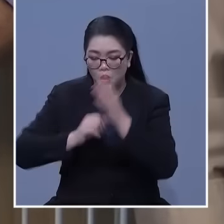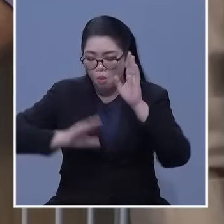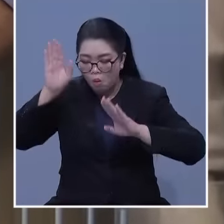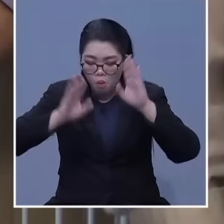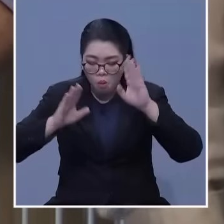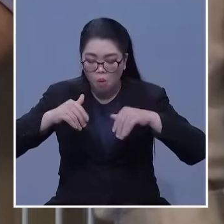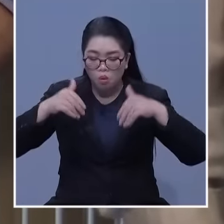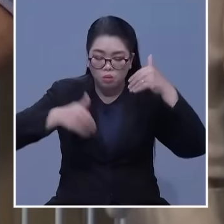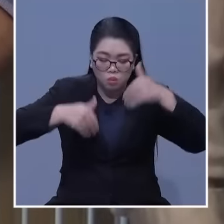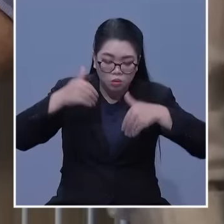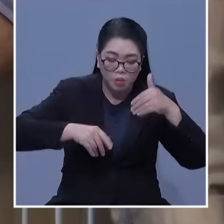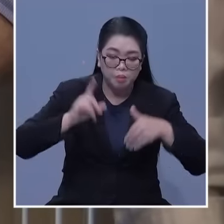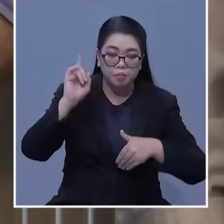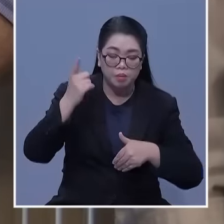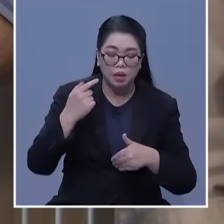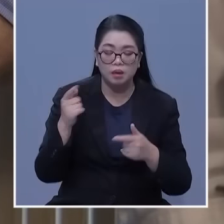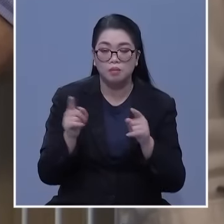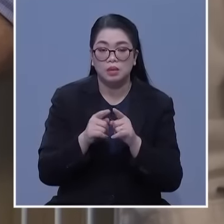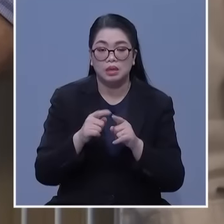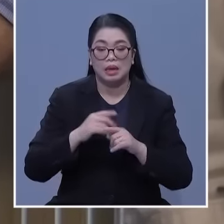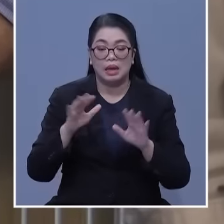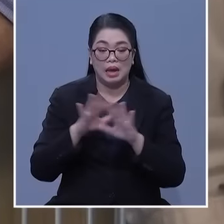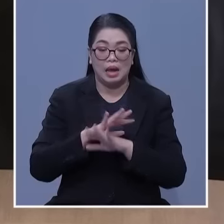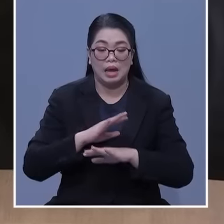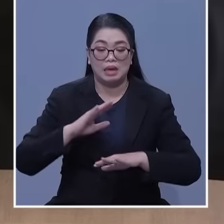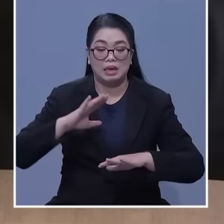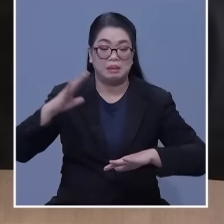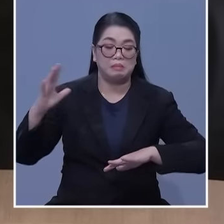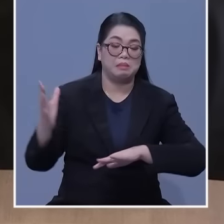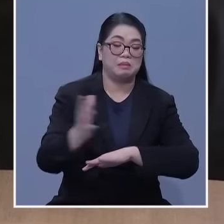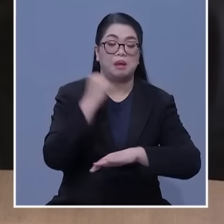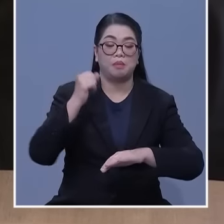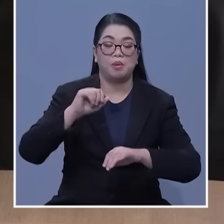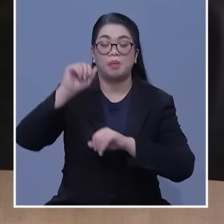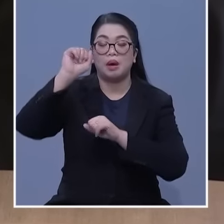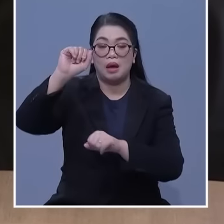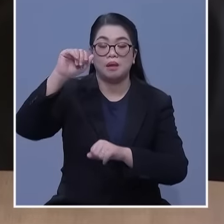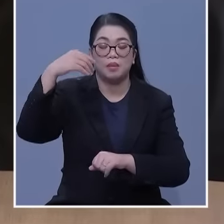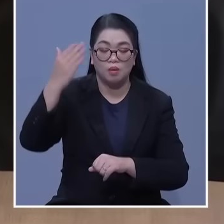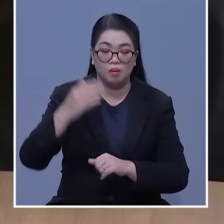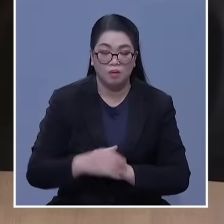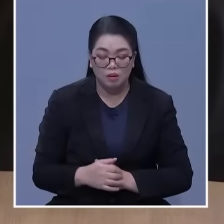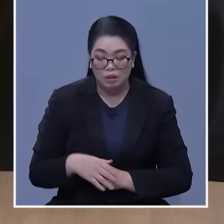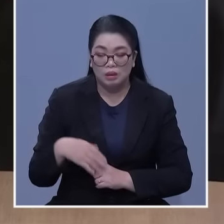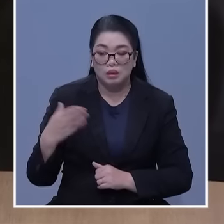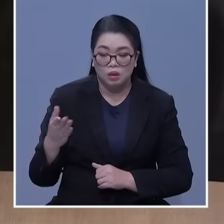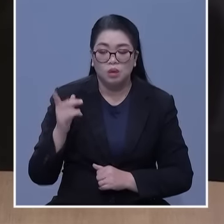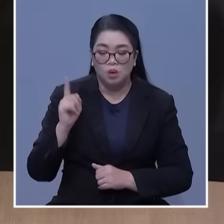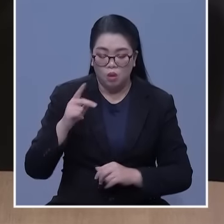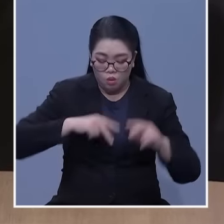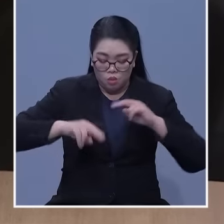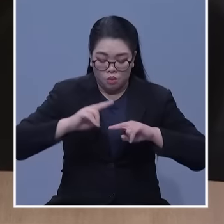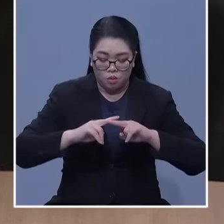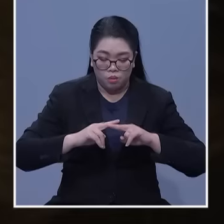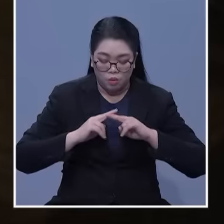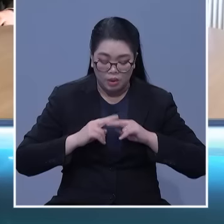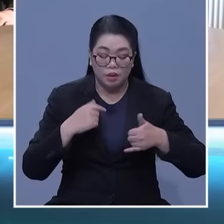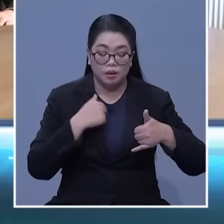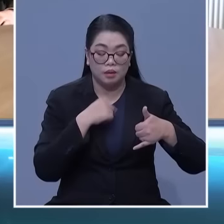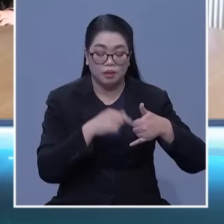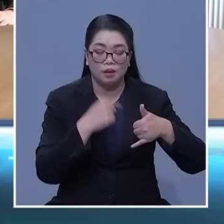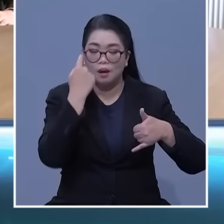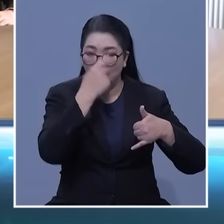คือเมื่อเช้าคุณไผ่บอกว่าเหมือนจะรัฐประหารแล้วประกาศไปก่อนนะ คุณศิระบอกว่าคุณสามารถควรจะกลับไปสำรวจตัวเองว่าเป็นใคร